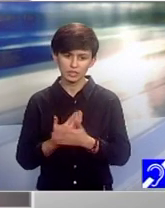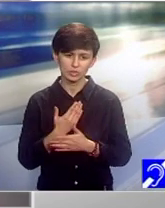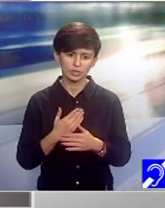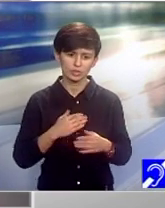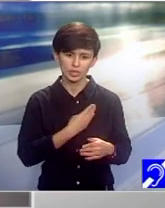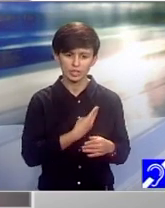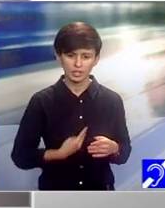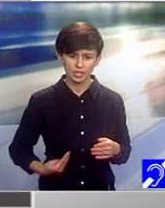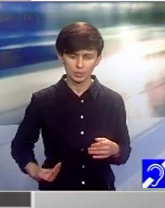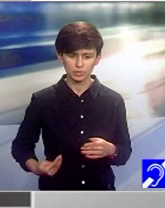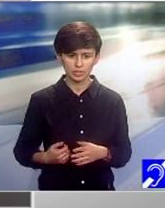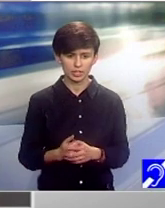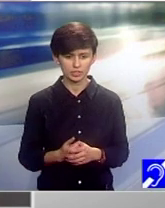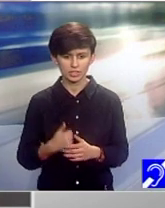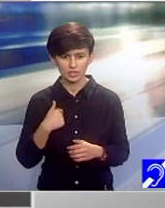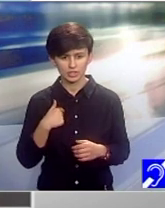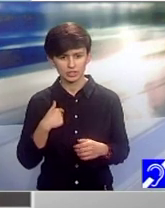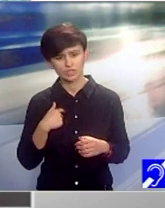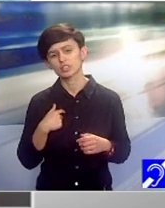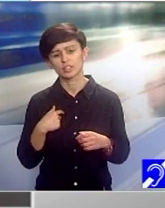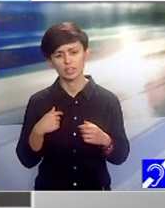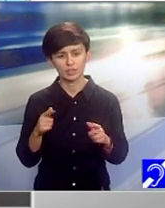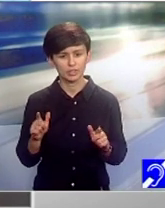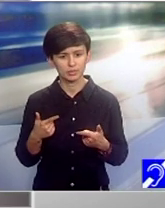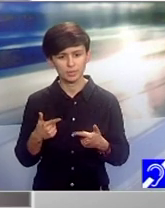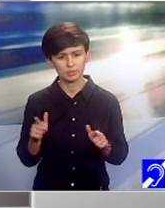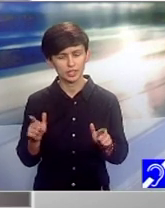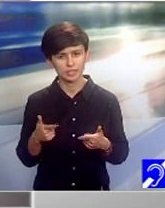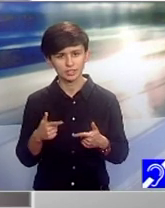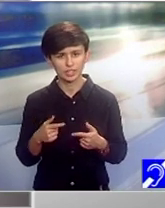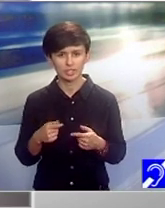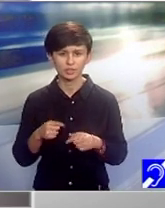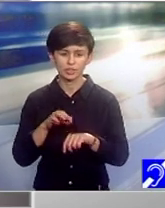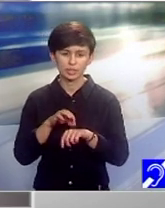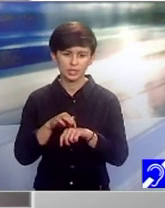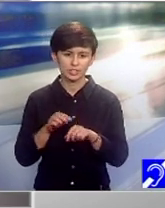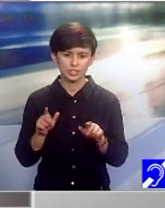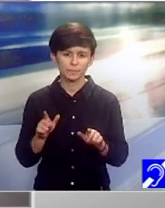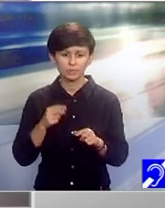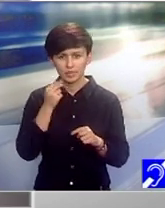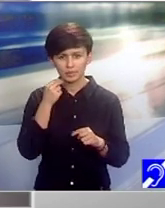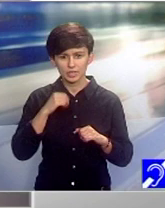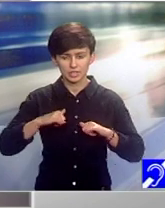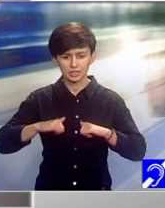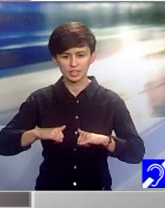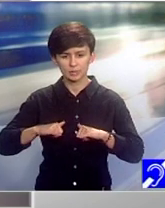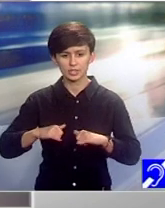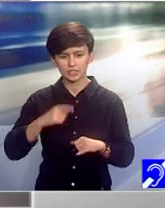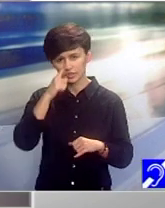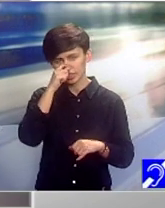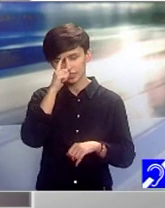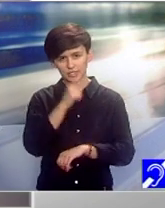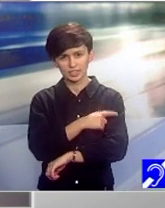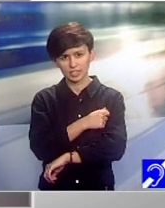m-am distrat puțin cu doctorii mâncând pizza și cu asistentele de Crăciun și de Anul Nou, deoarece aparatul de radioterapie este în vacanță, ca să